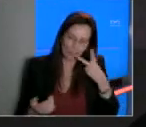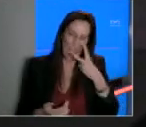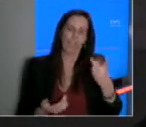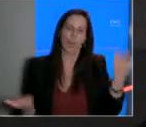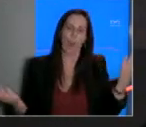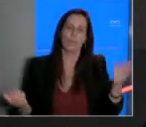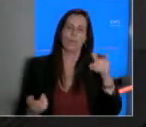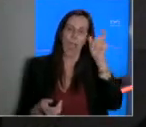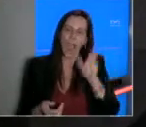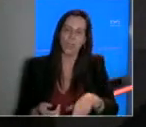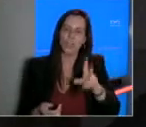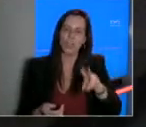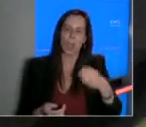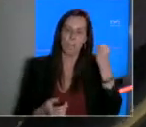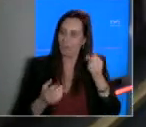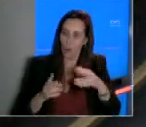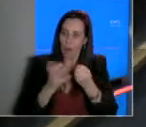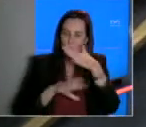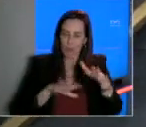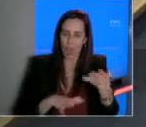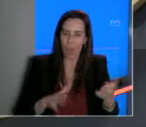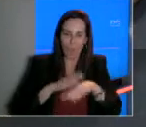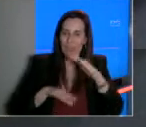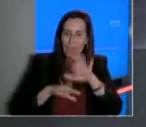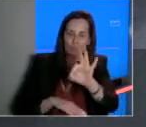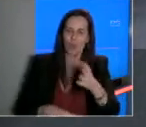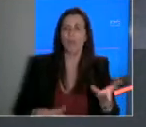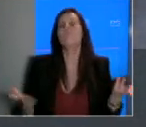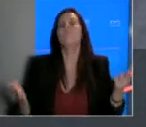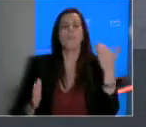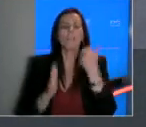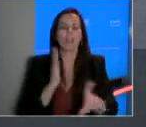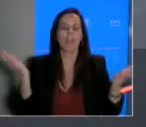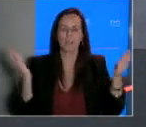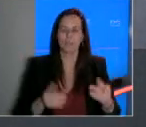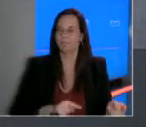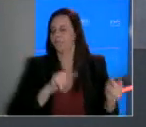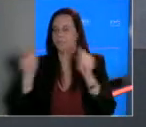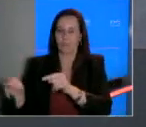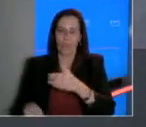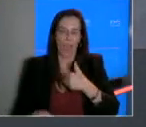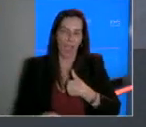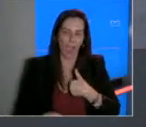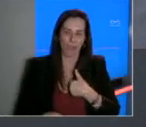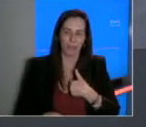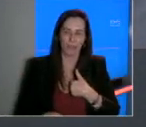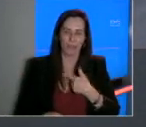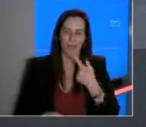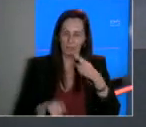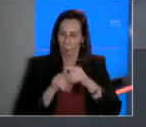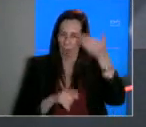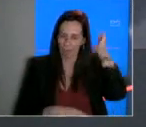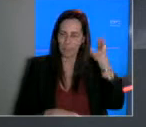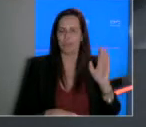וראינו את העניין, האיש מחזיק את המנדט להרכיב את הממשלה בידיים שלו. ומוותר עליו. הולך, אני אצטט את לפיד